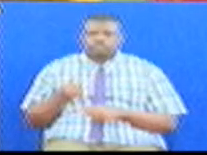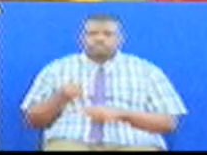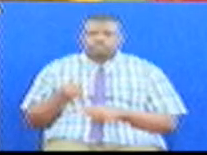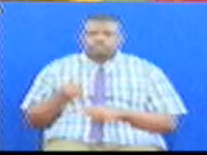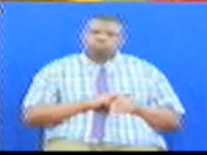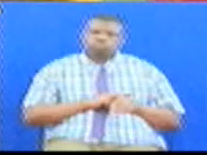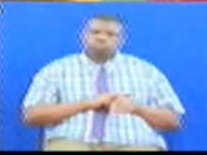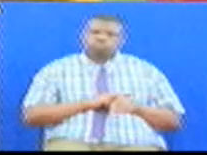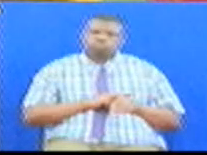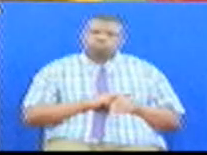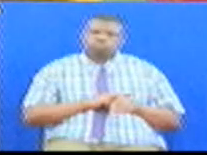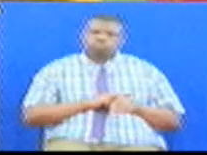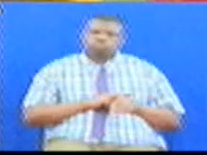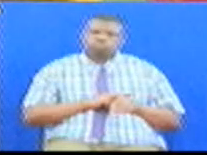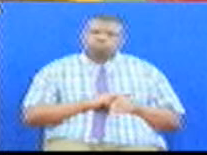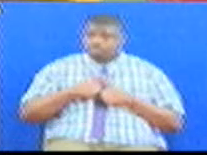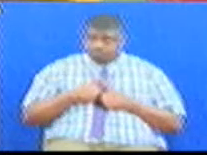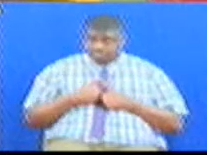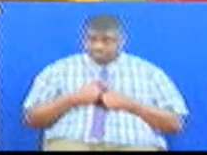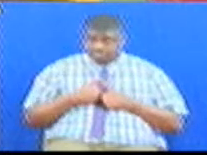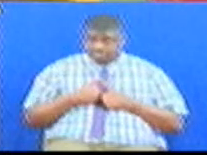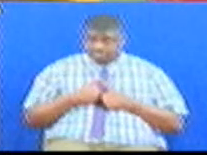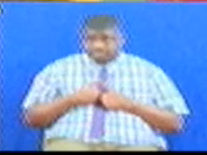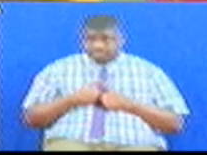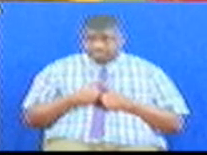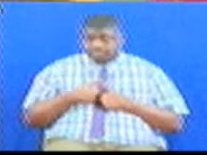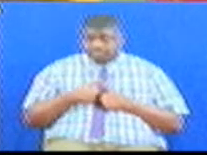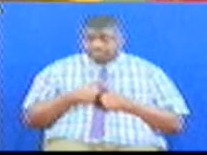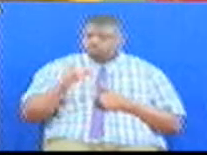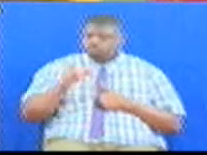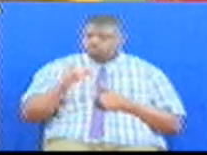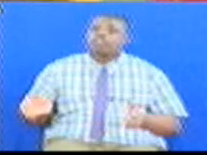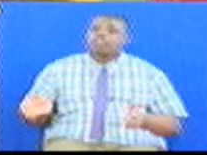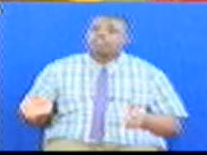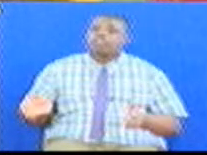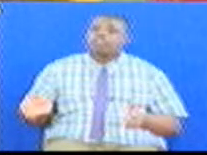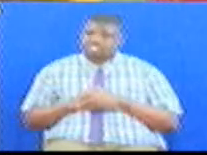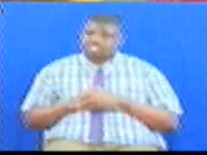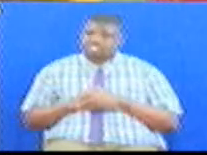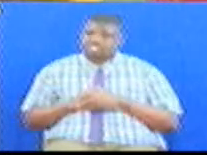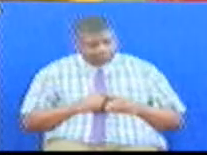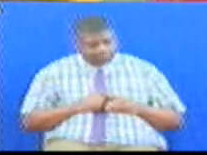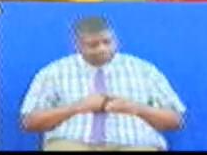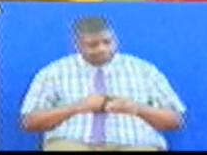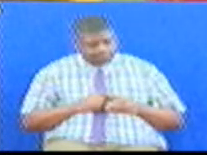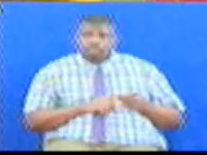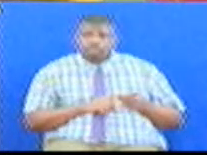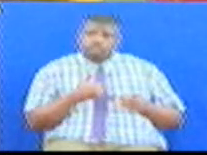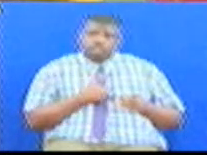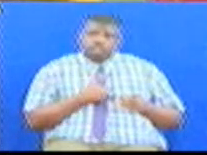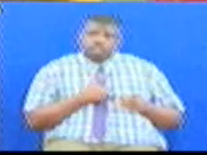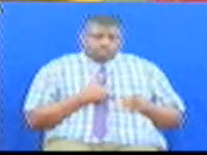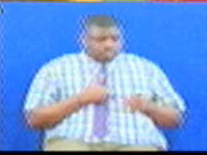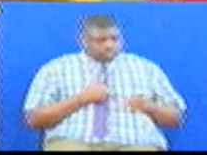ni muumini. Lakini pia ni muumini wa ufugaji na